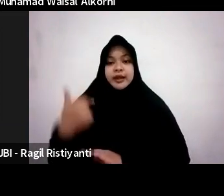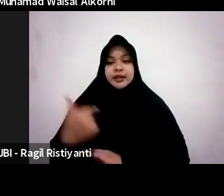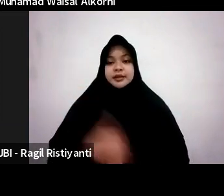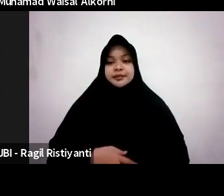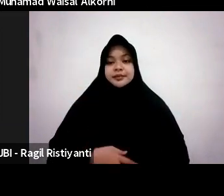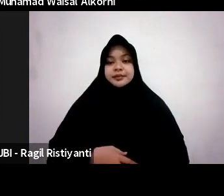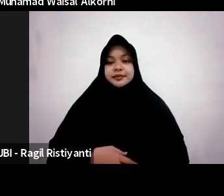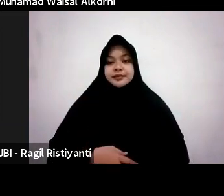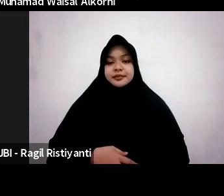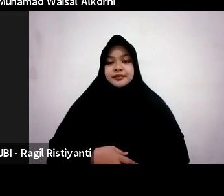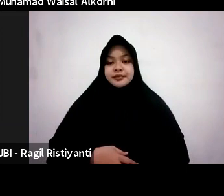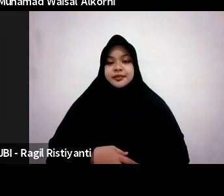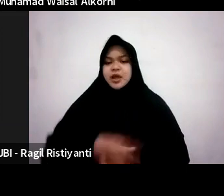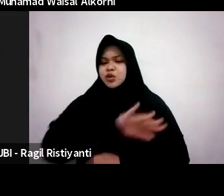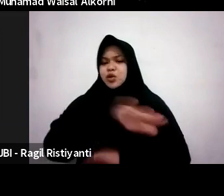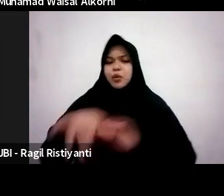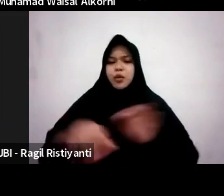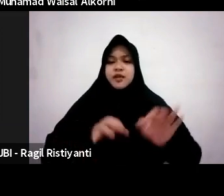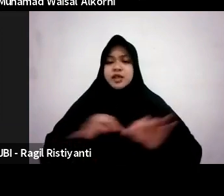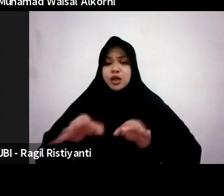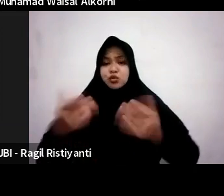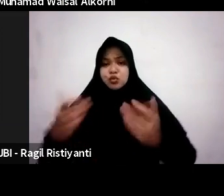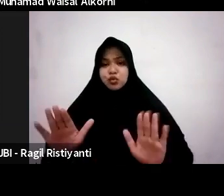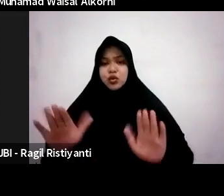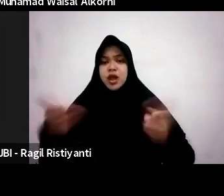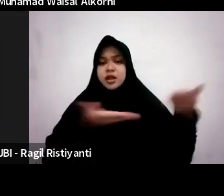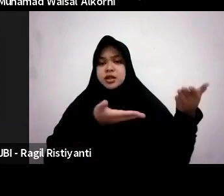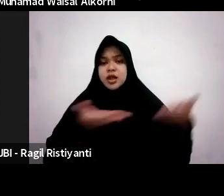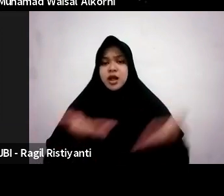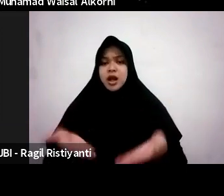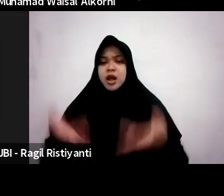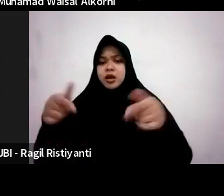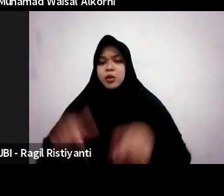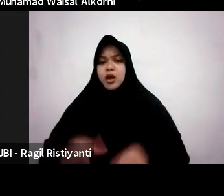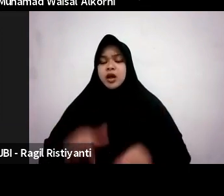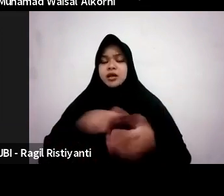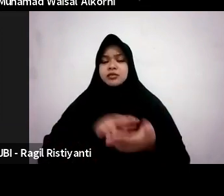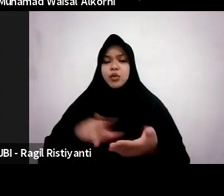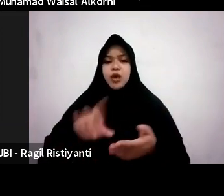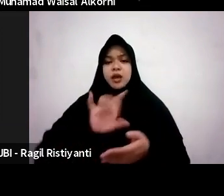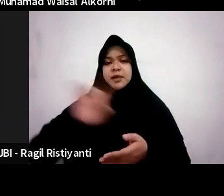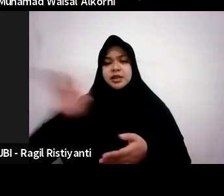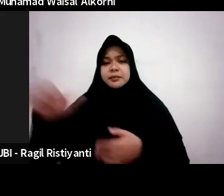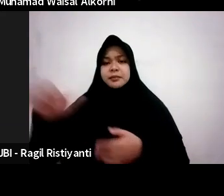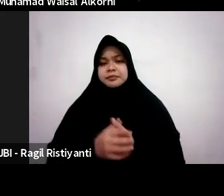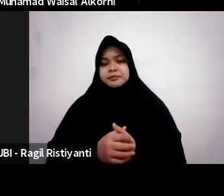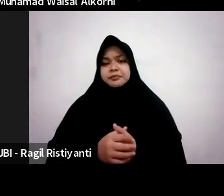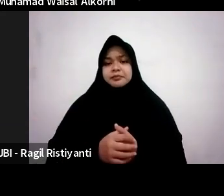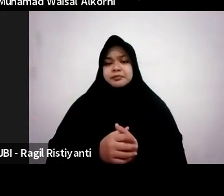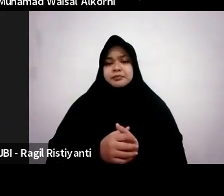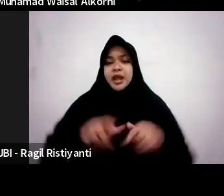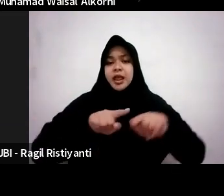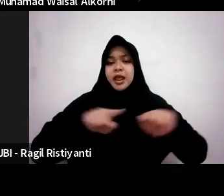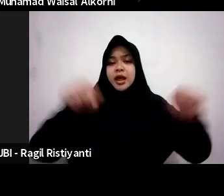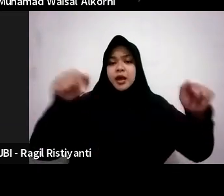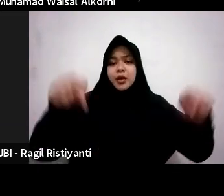memang semua fasilitas sudah tersedia saya tahu ada di edinburgh segala macem tetapi pada saat itu